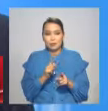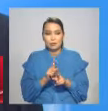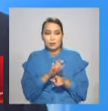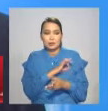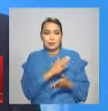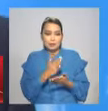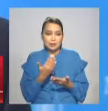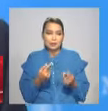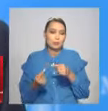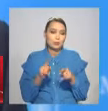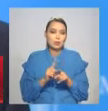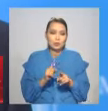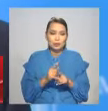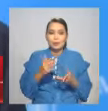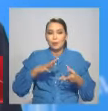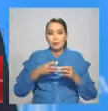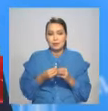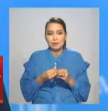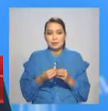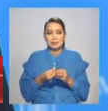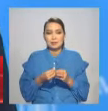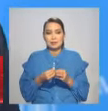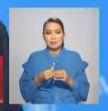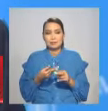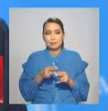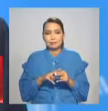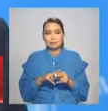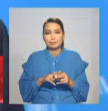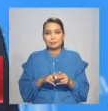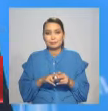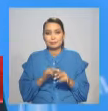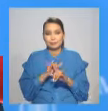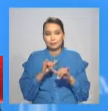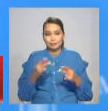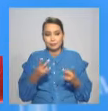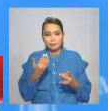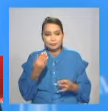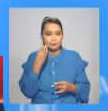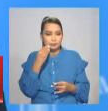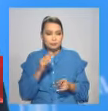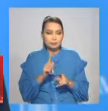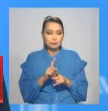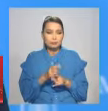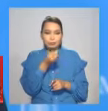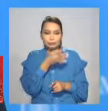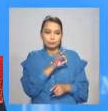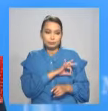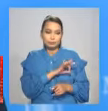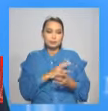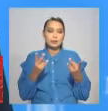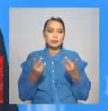Казахстанский военно-промышленный комплекс, он далеко не последний на постсоветском пространстве. Его потенциал надо очень хорошо использовать с